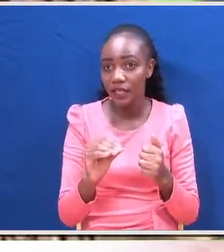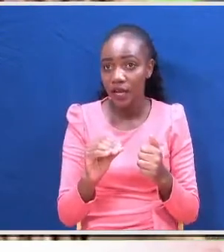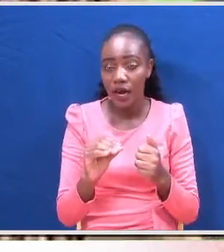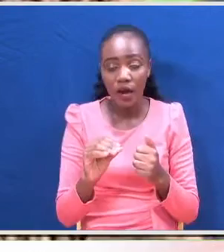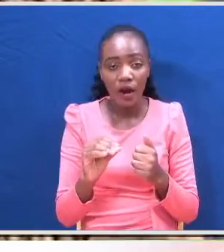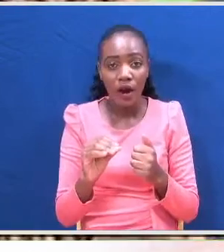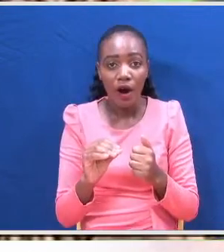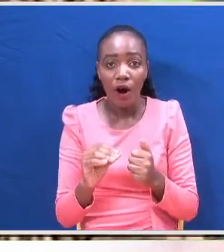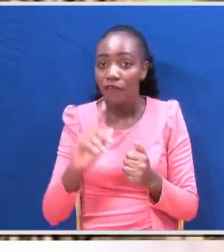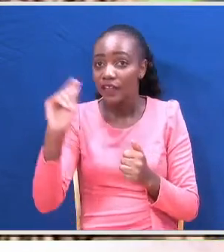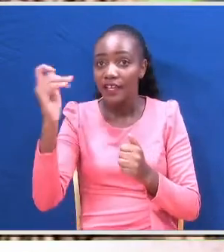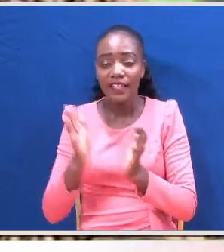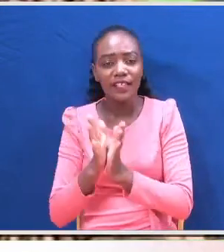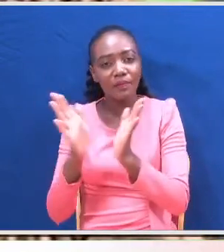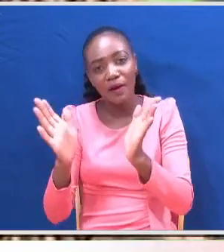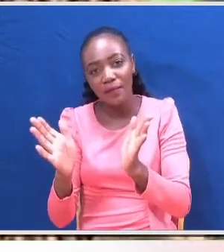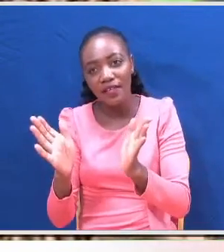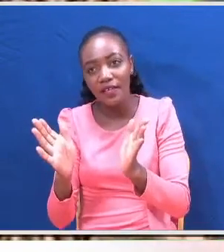power.